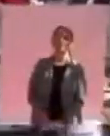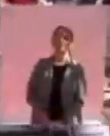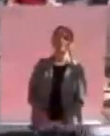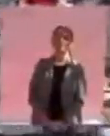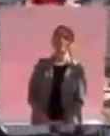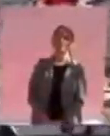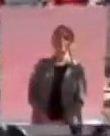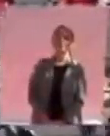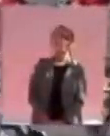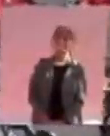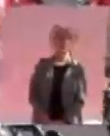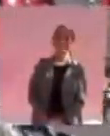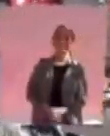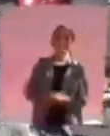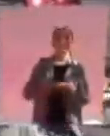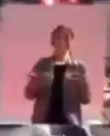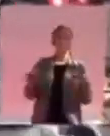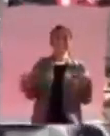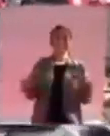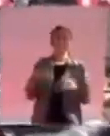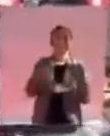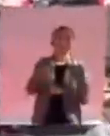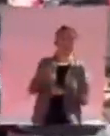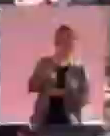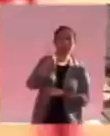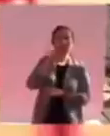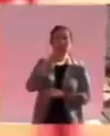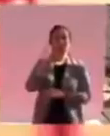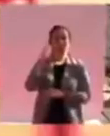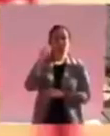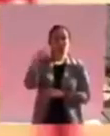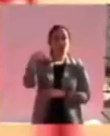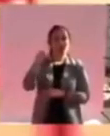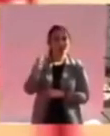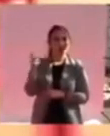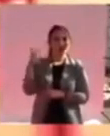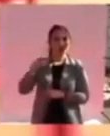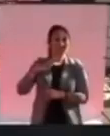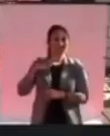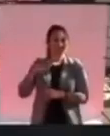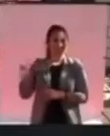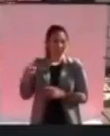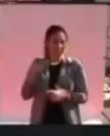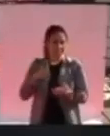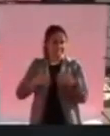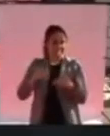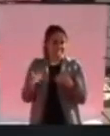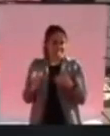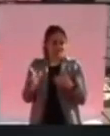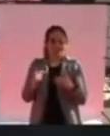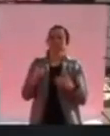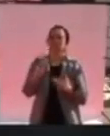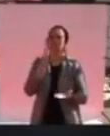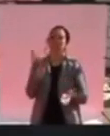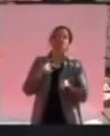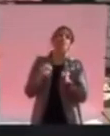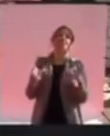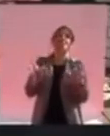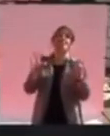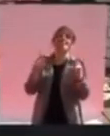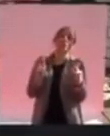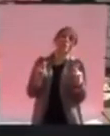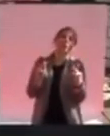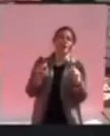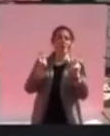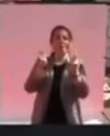non me ne vorrà riccardo iacona se torno a citare il titolo del suo libro ma è più eroi in corsia perché qui